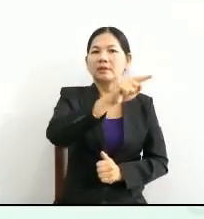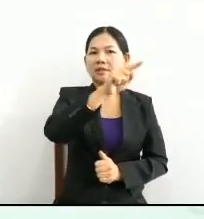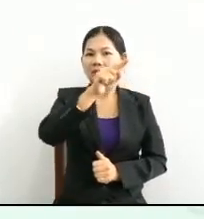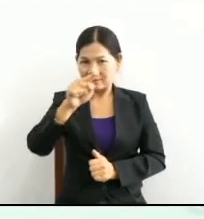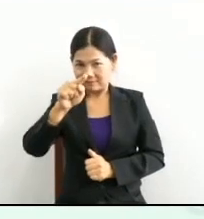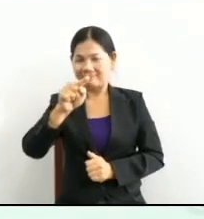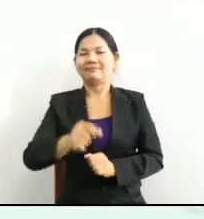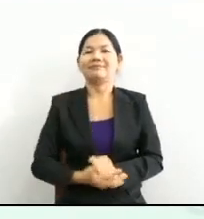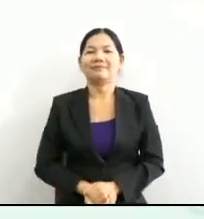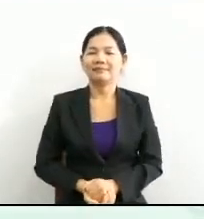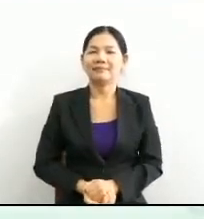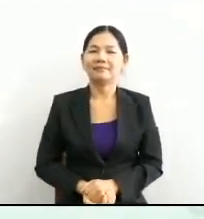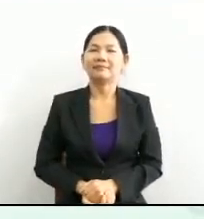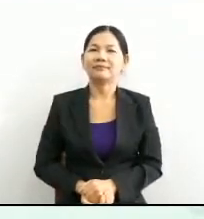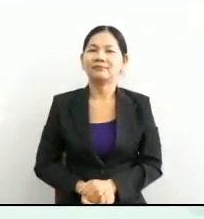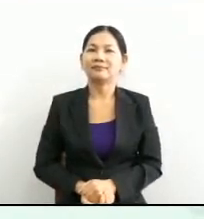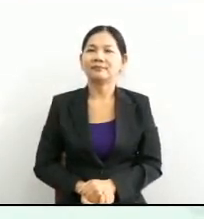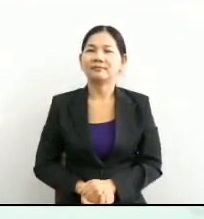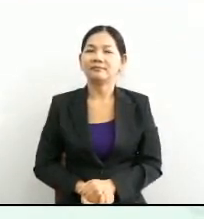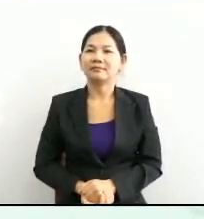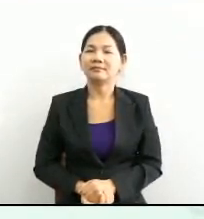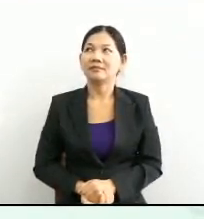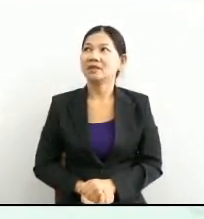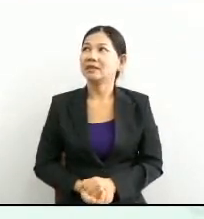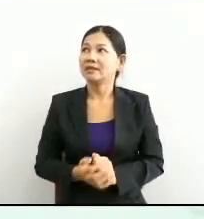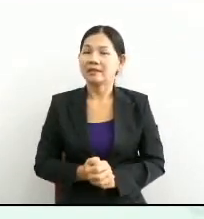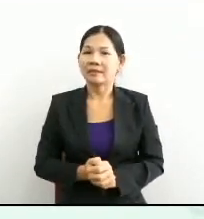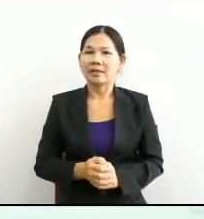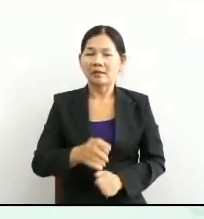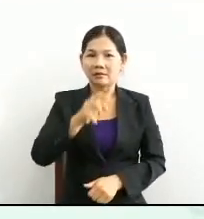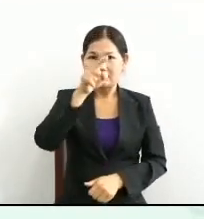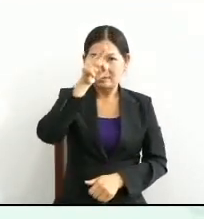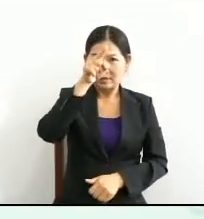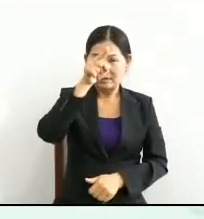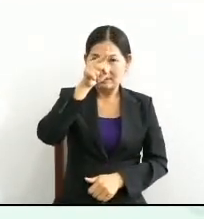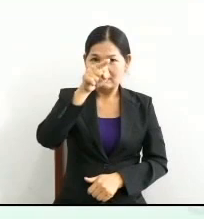chà nế lấy chân tập biệt chân đã sọ mấy tiết nó con ấy